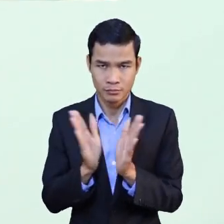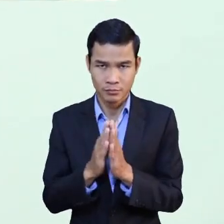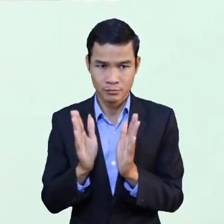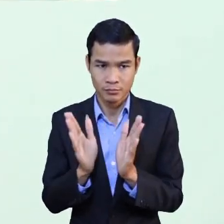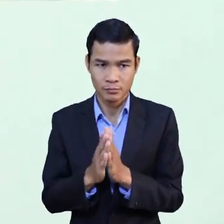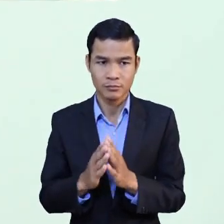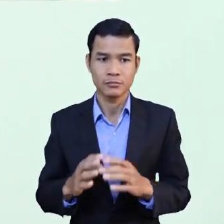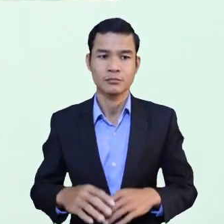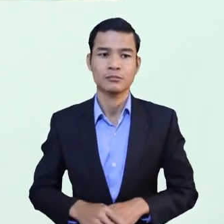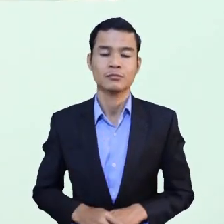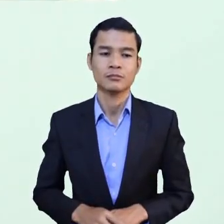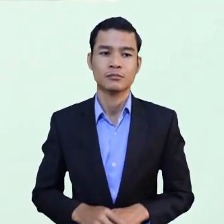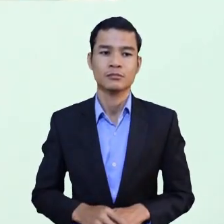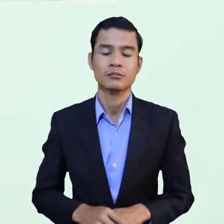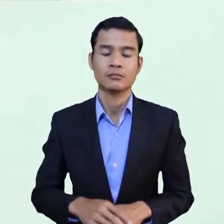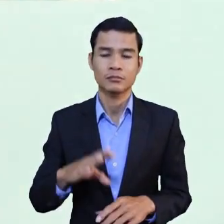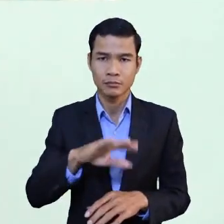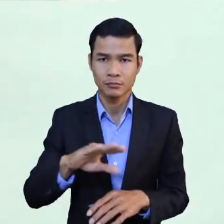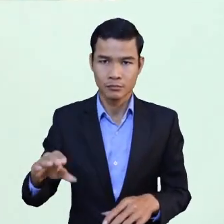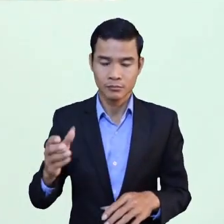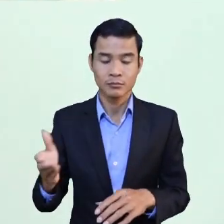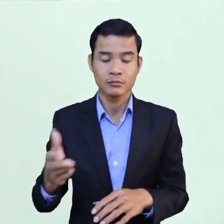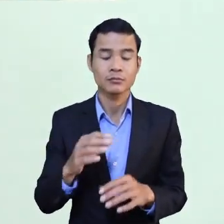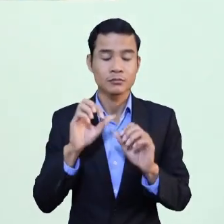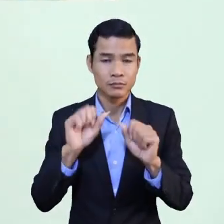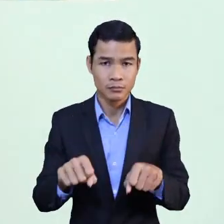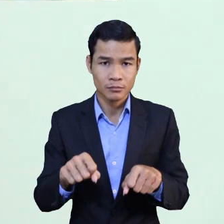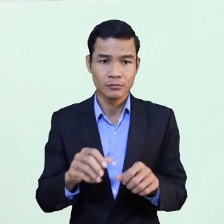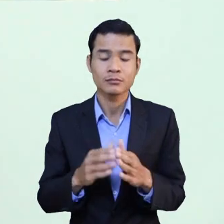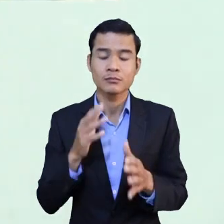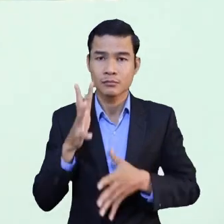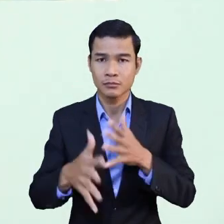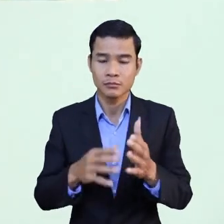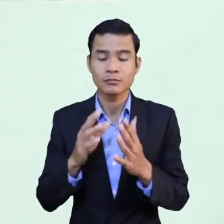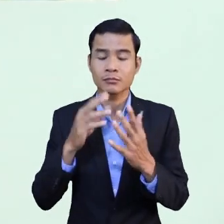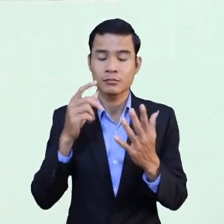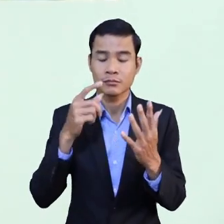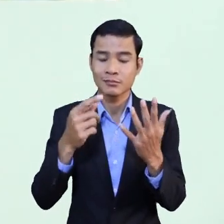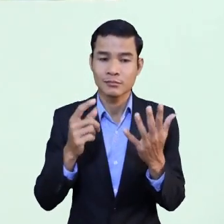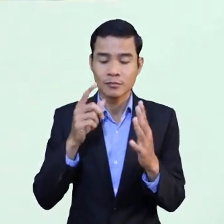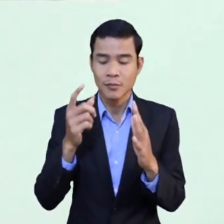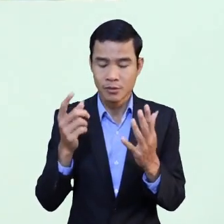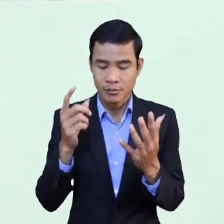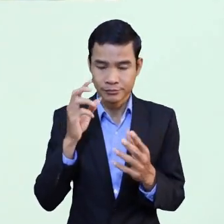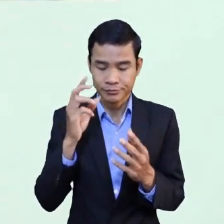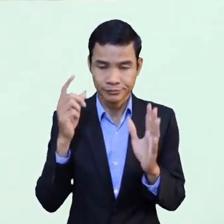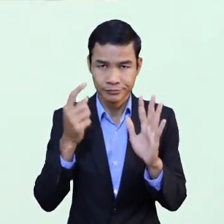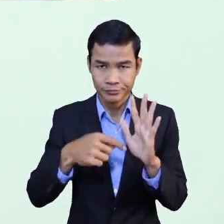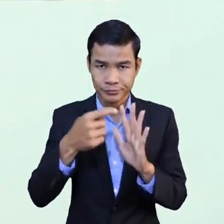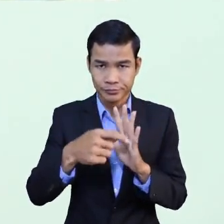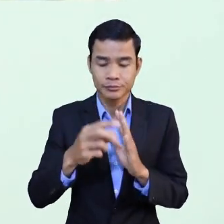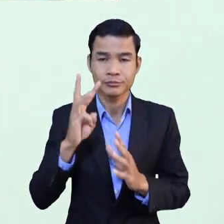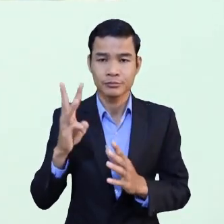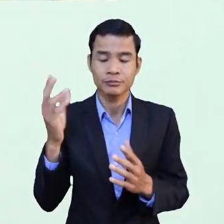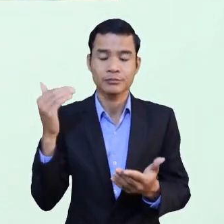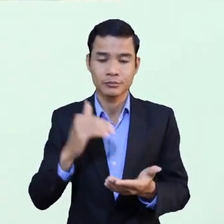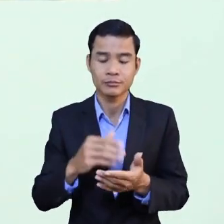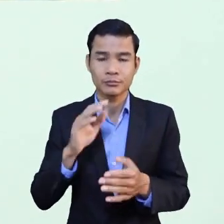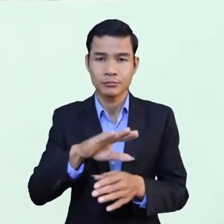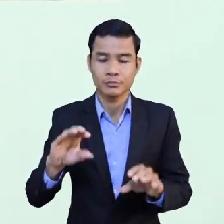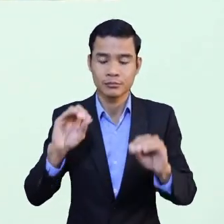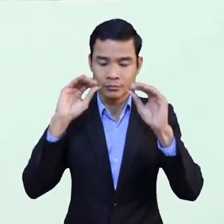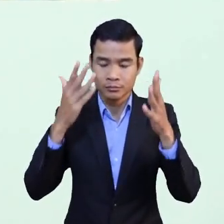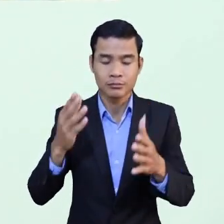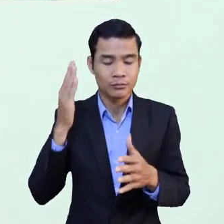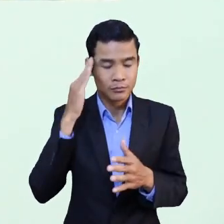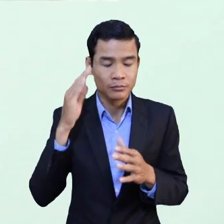ងចាអញ្ចឹងកូនកូនត្រៀមខ្លួនអានស្រៈទាំង3ចាឲ្យអ្នកគ្រូស្ដាប់ lang វិញណាចាកូនត្រៀមខ្លួនអាន